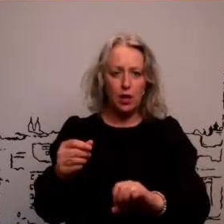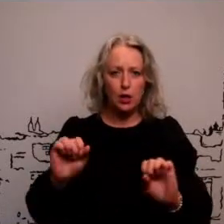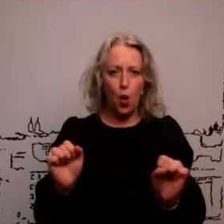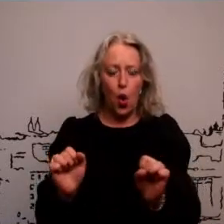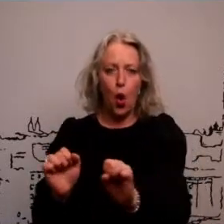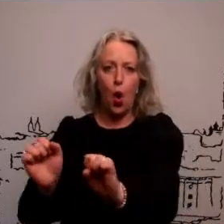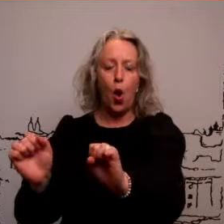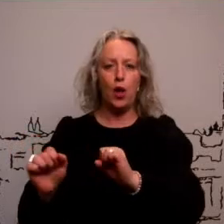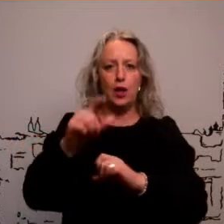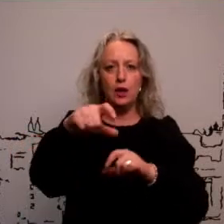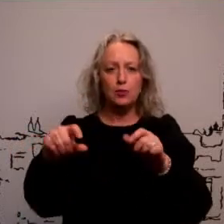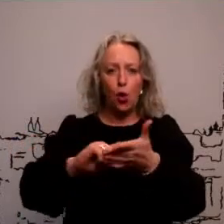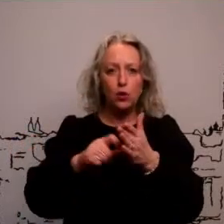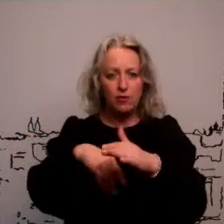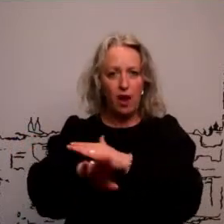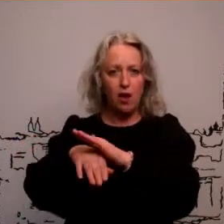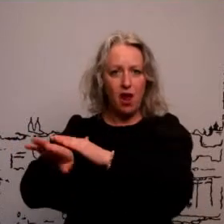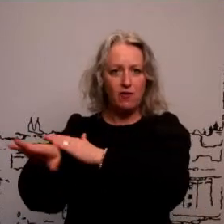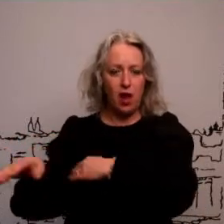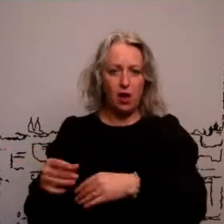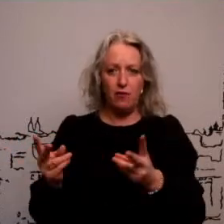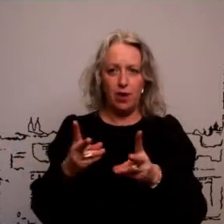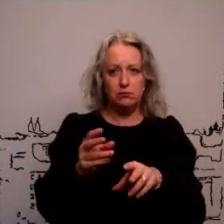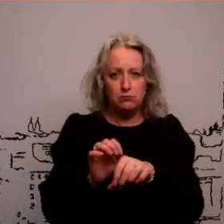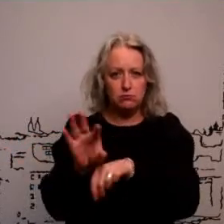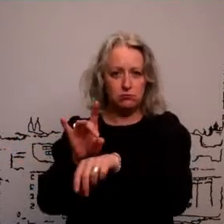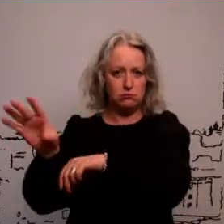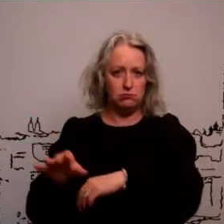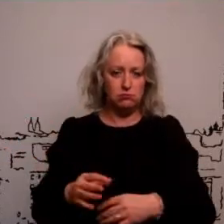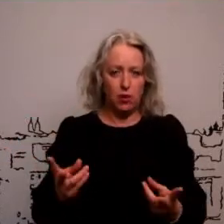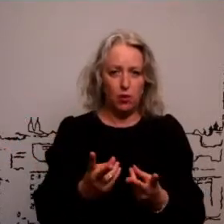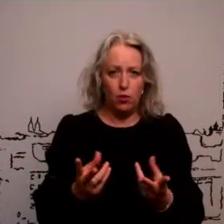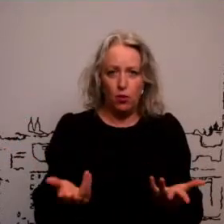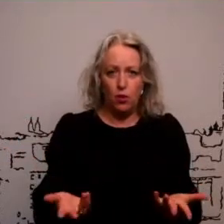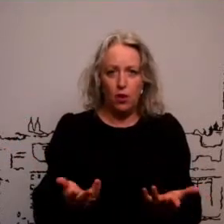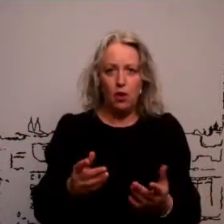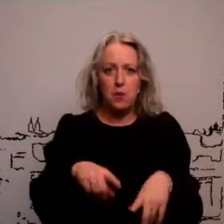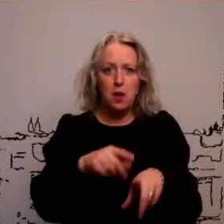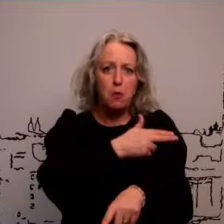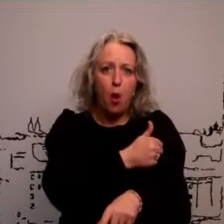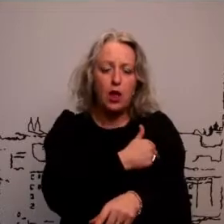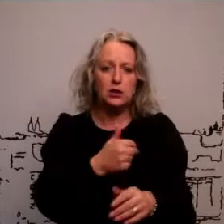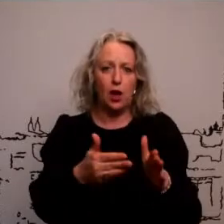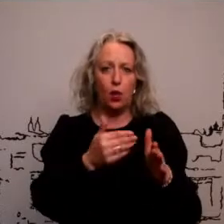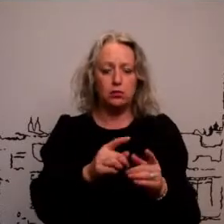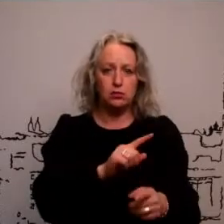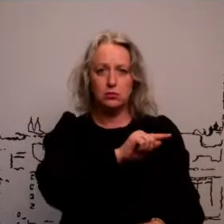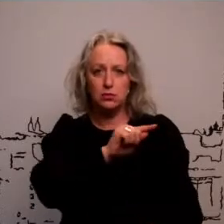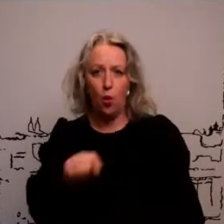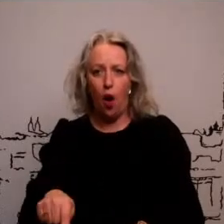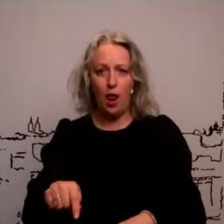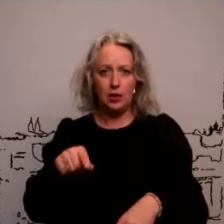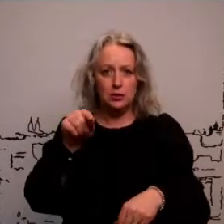inimeste korterist välja nii-öelda tõstmised või lausa, eks, politsei kohale kutsumine, et kui sa siit ära ei